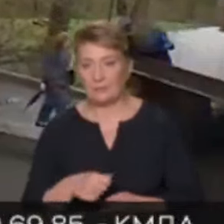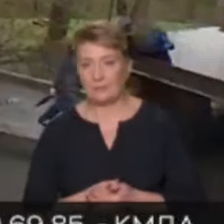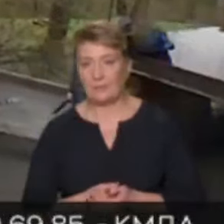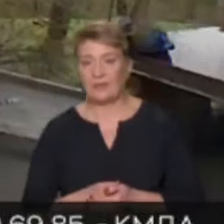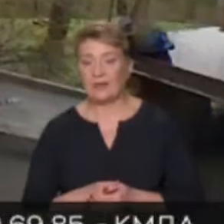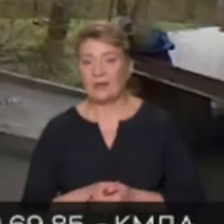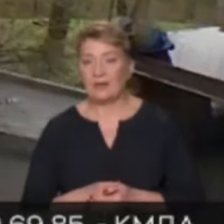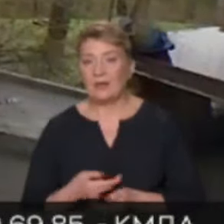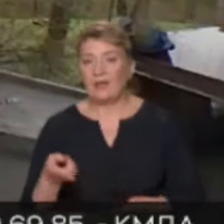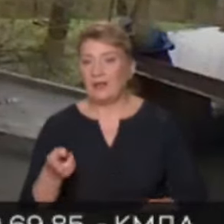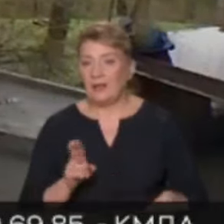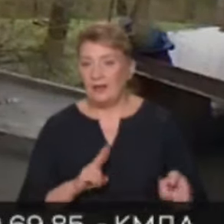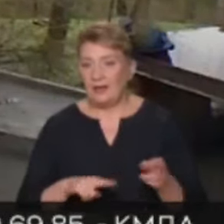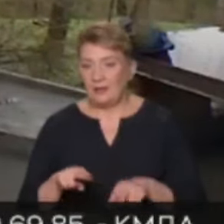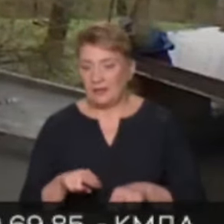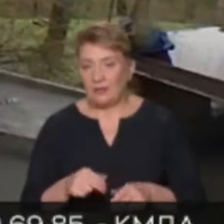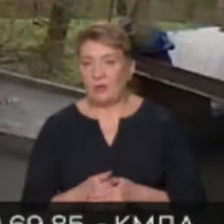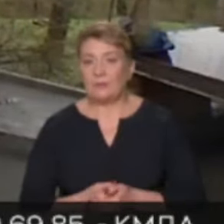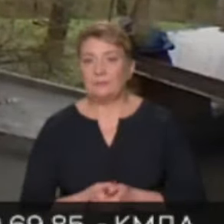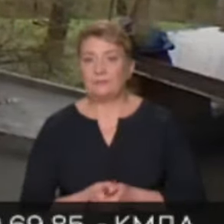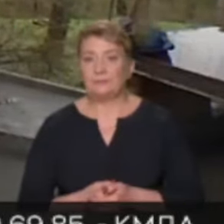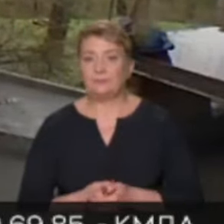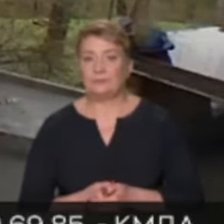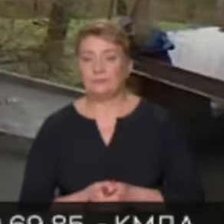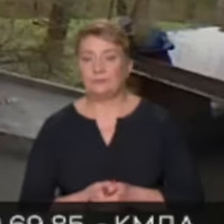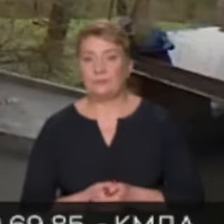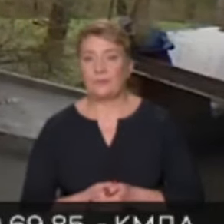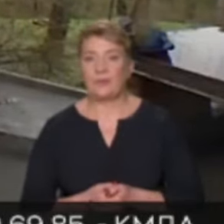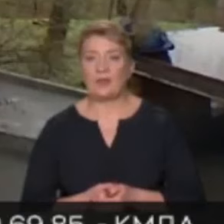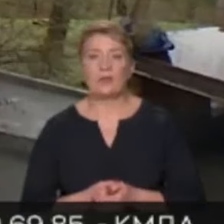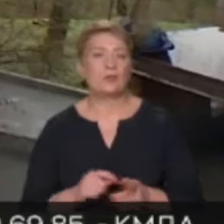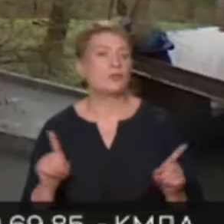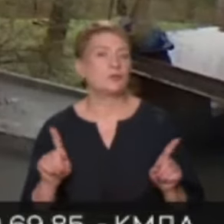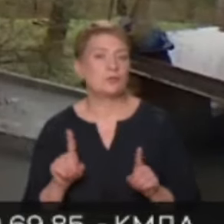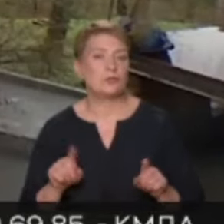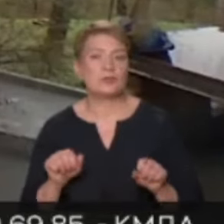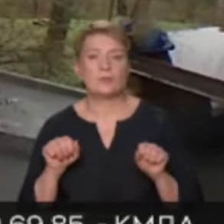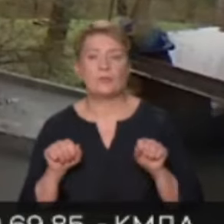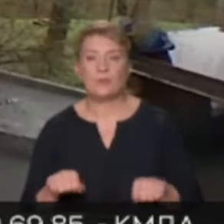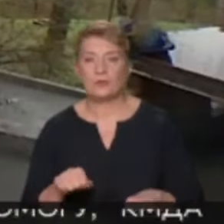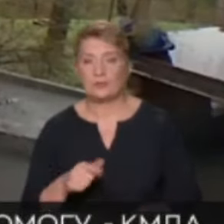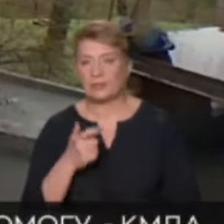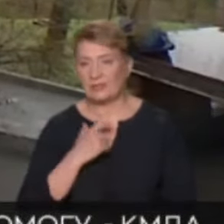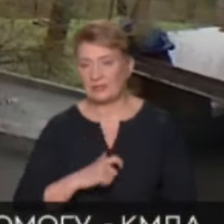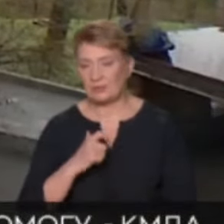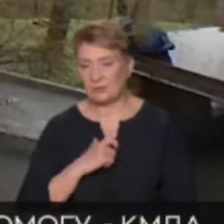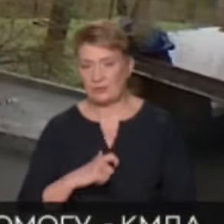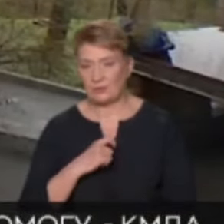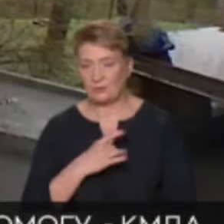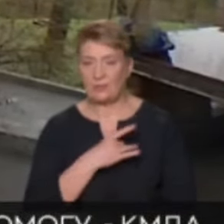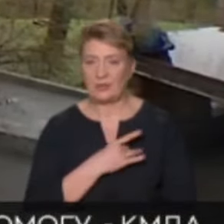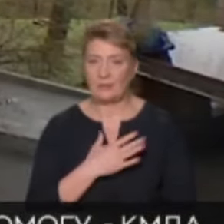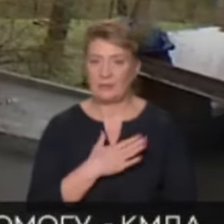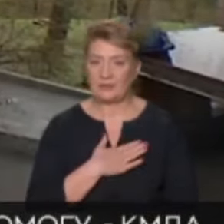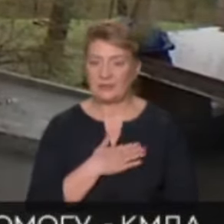Тіло це щось хоча б, що вони можуть собі присвоїти. Це місце, в